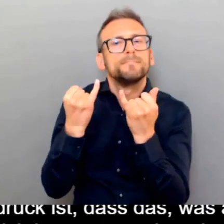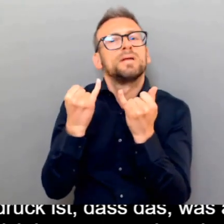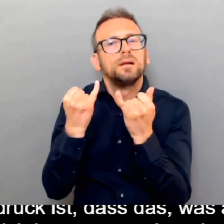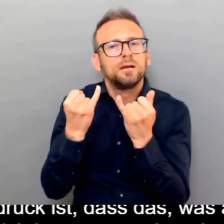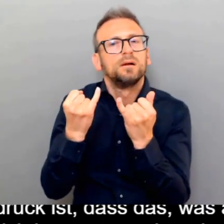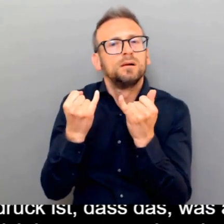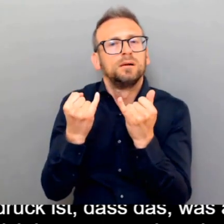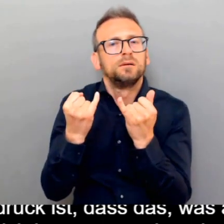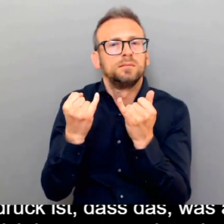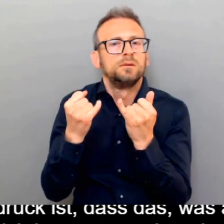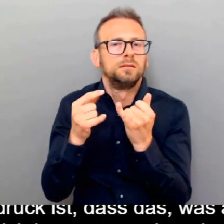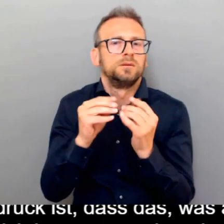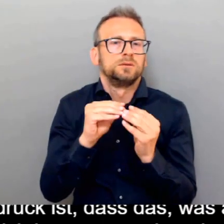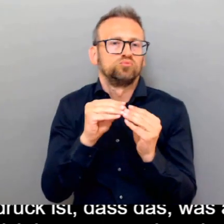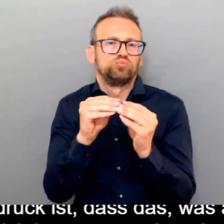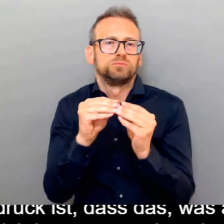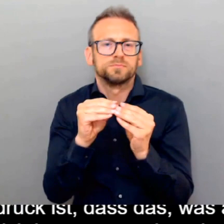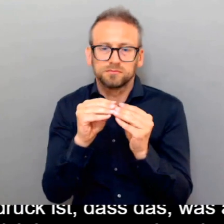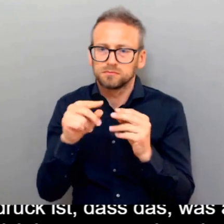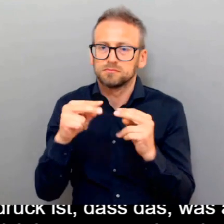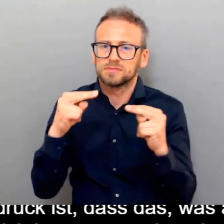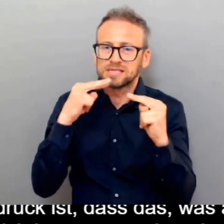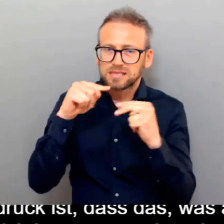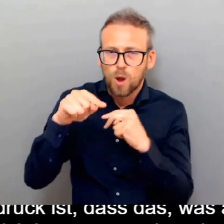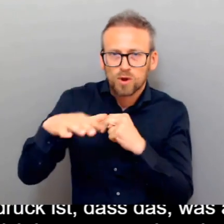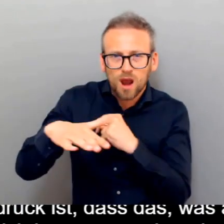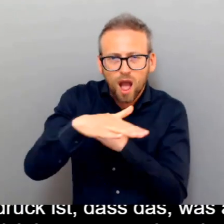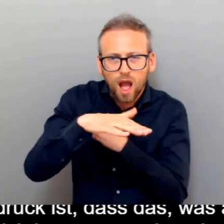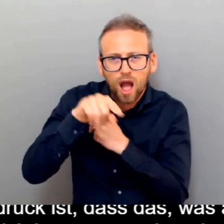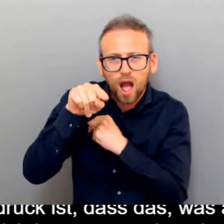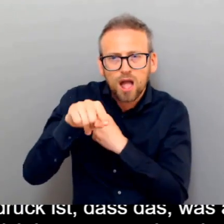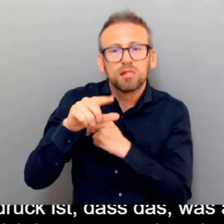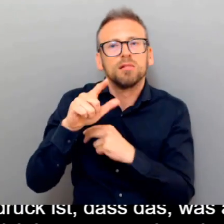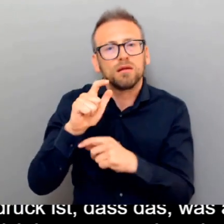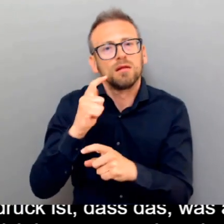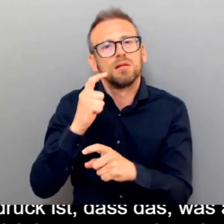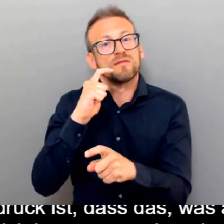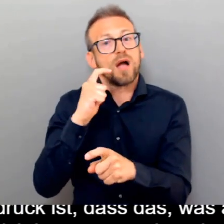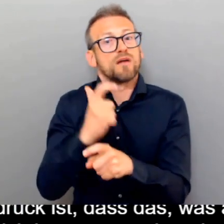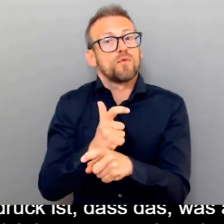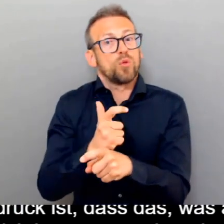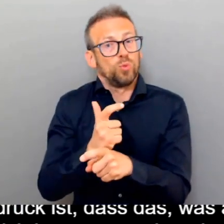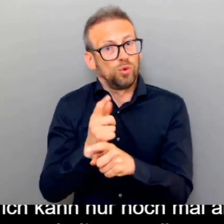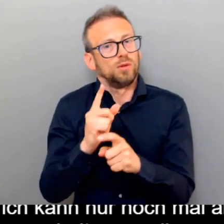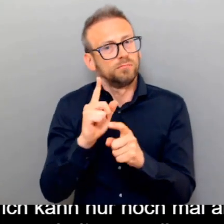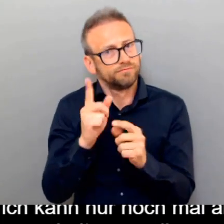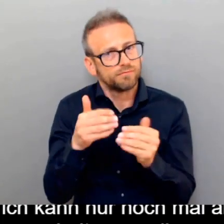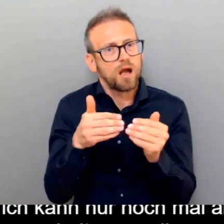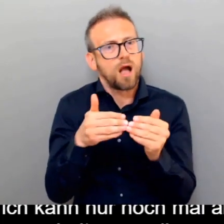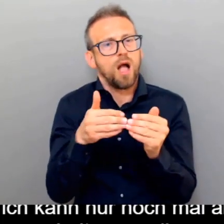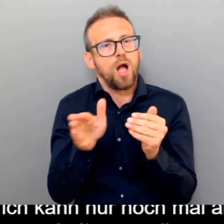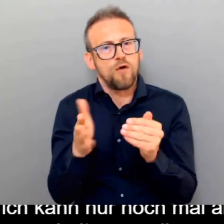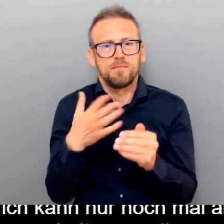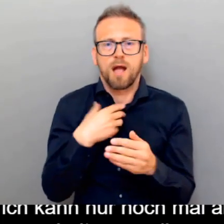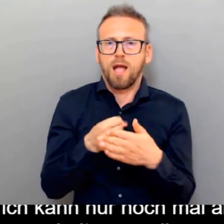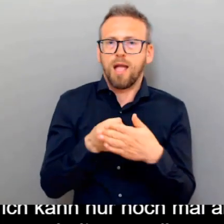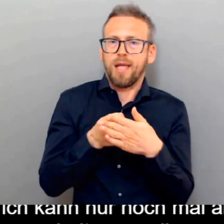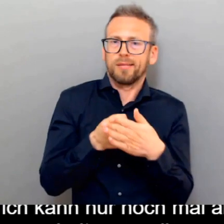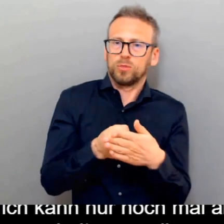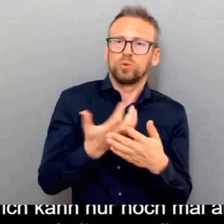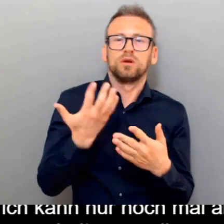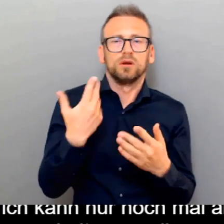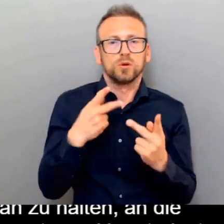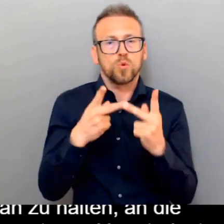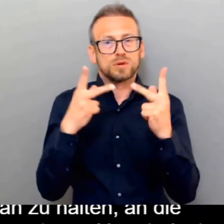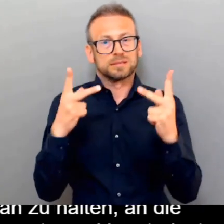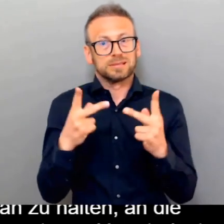wirklich auch gut dran zu halten, weil je besser das in der Umsetzung klappt, umso besser ist es natürlich, dass wir weiter Schritte gehen